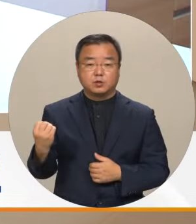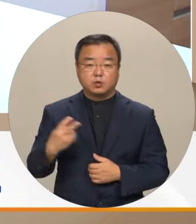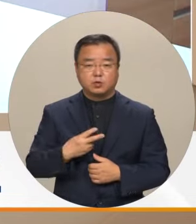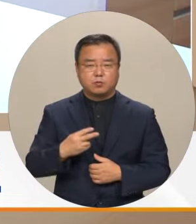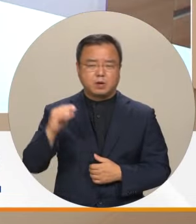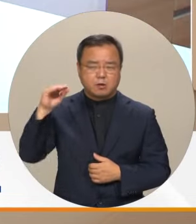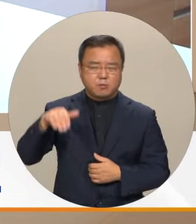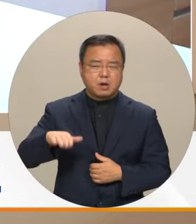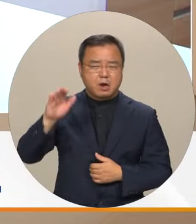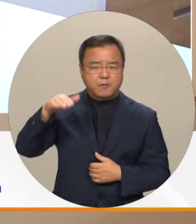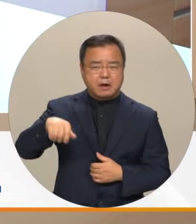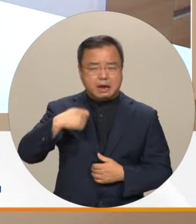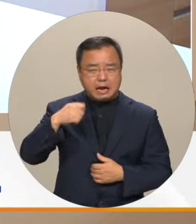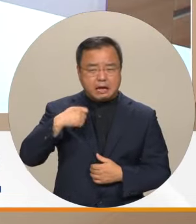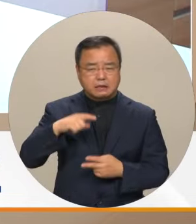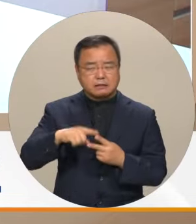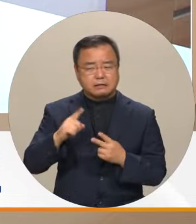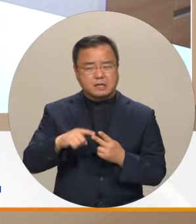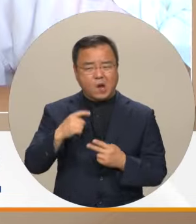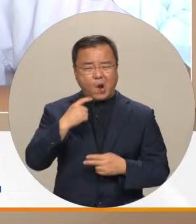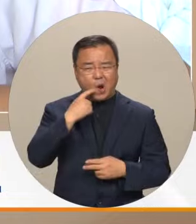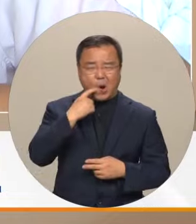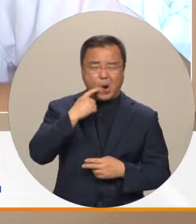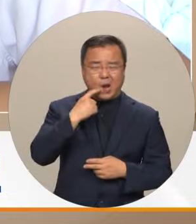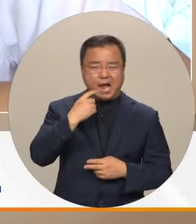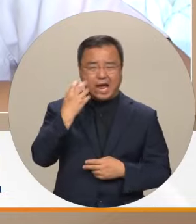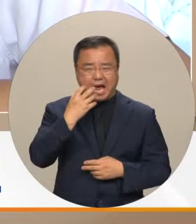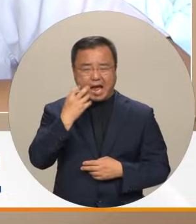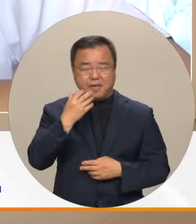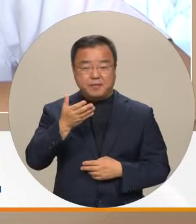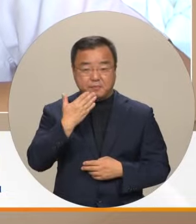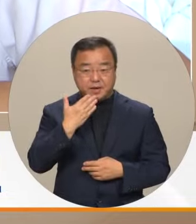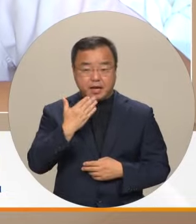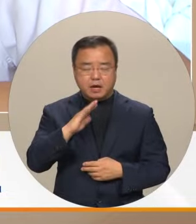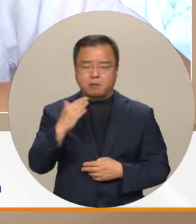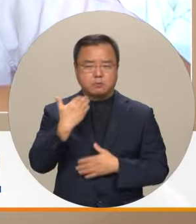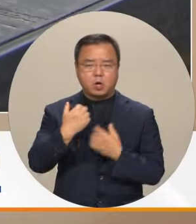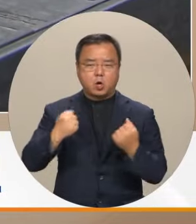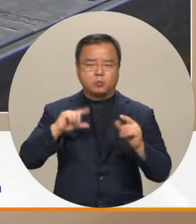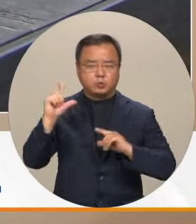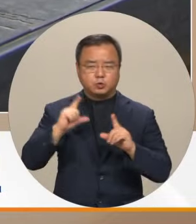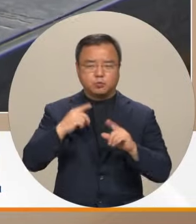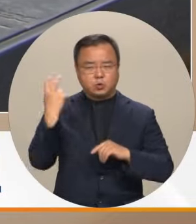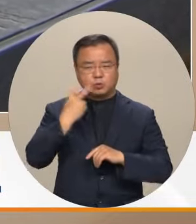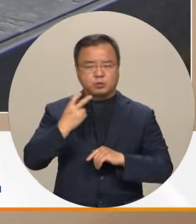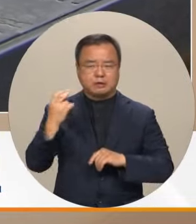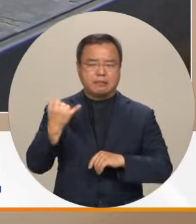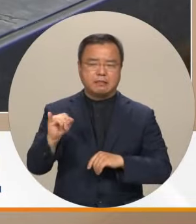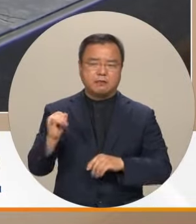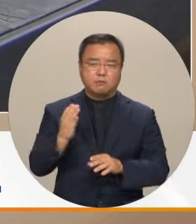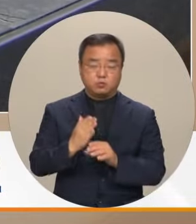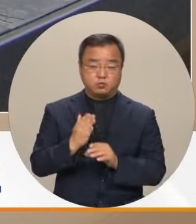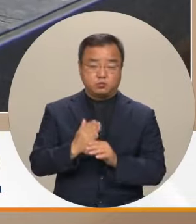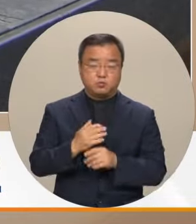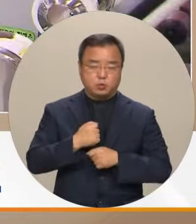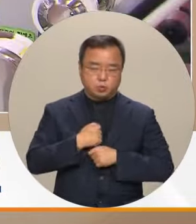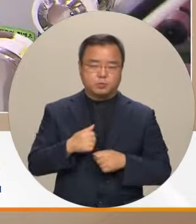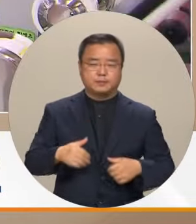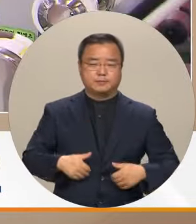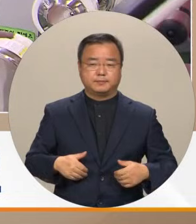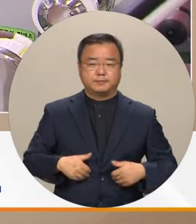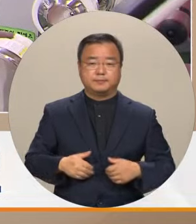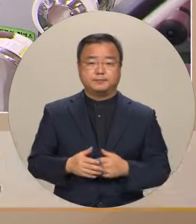불규칙한 식사를 하거나 좀 자극적인 음식들은 컨디션 조절에 안 좋은 영향을 미칠 수 수 있기 때문에 주의할 필요가 좀 있을 것